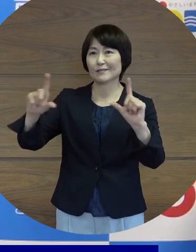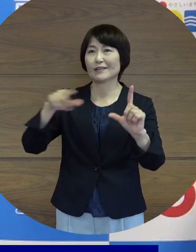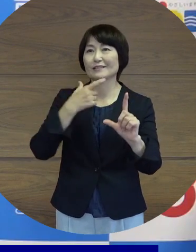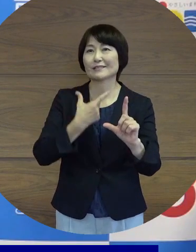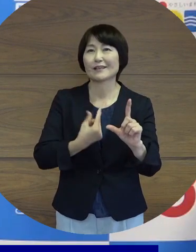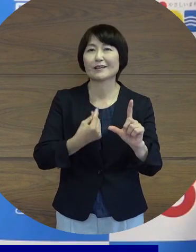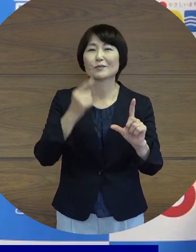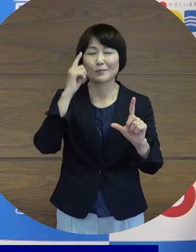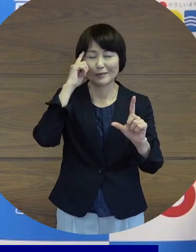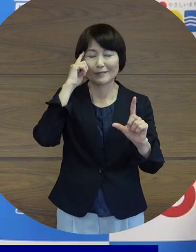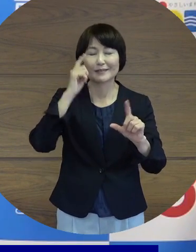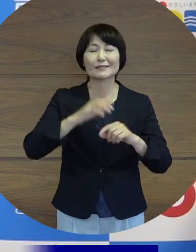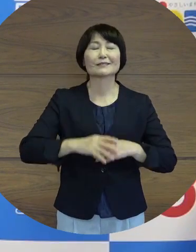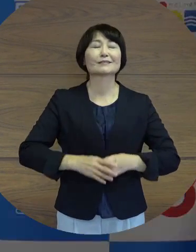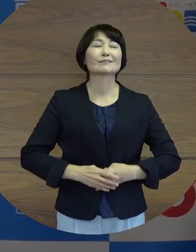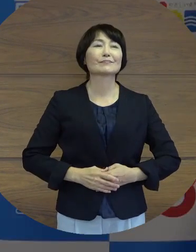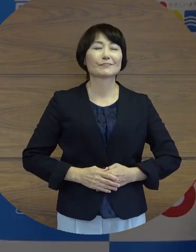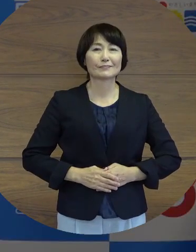っております。